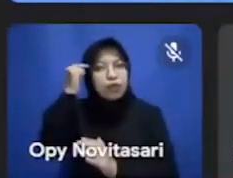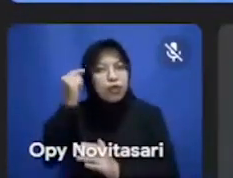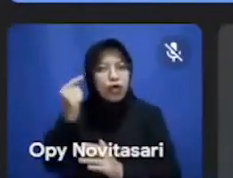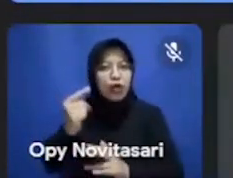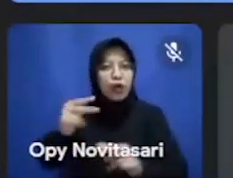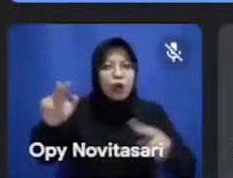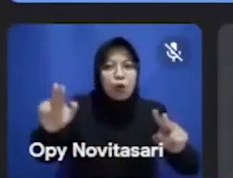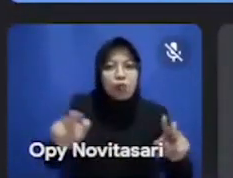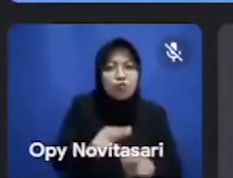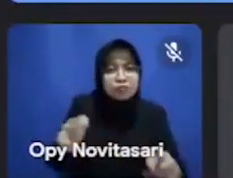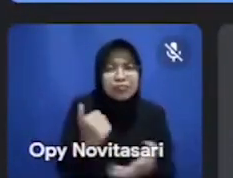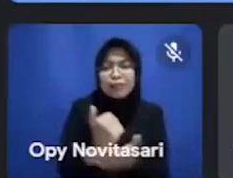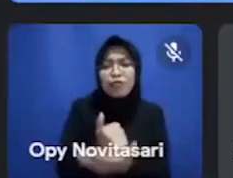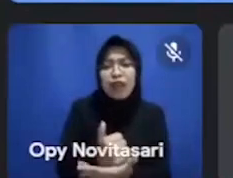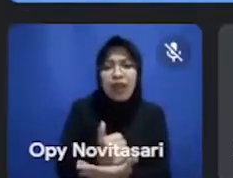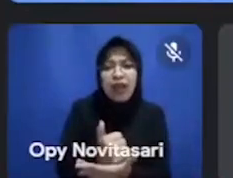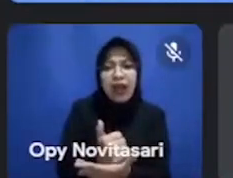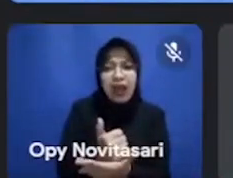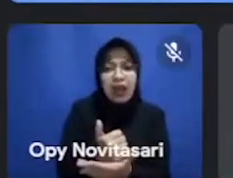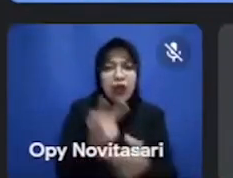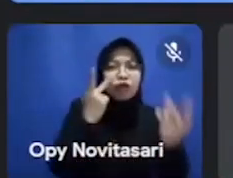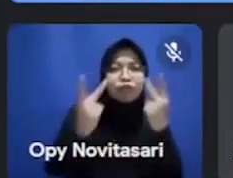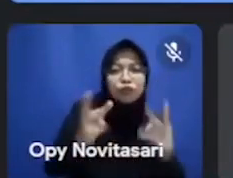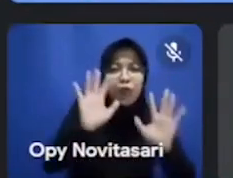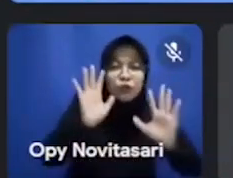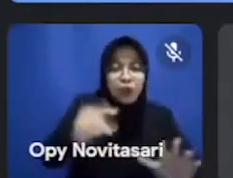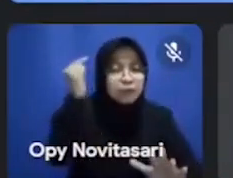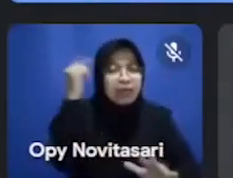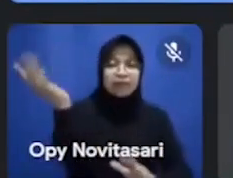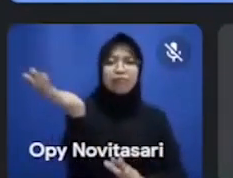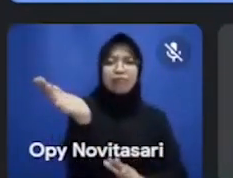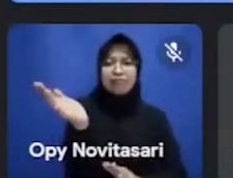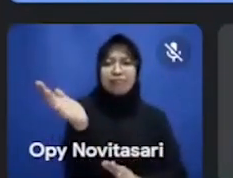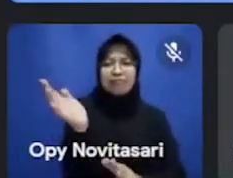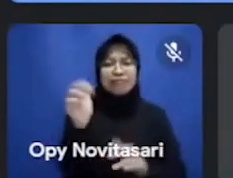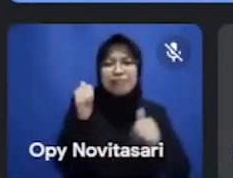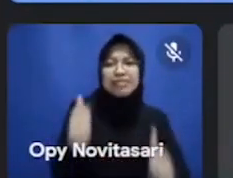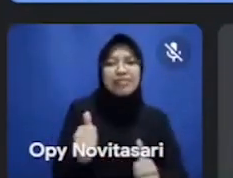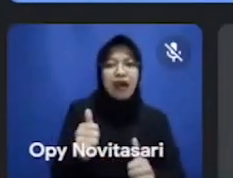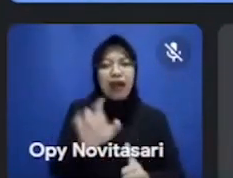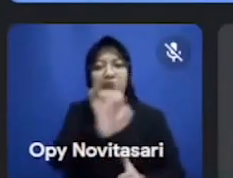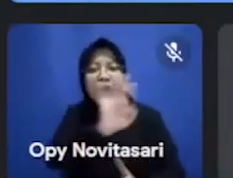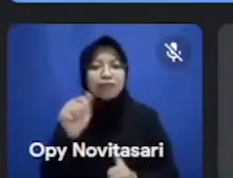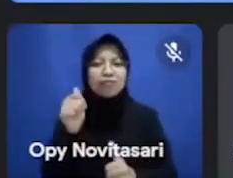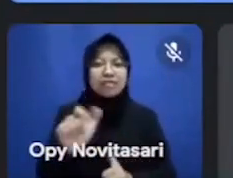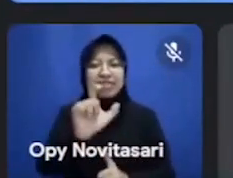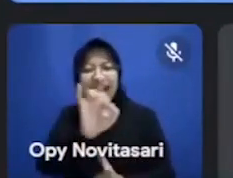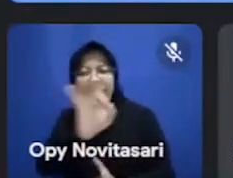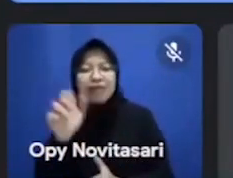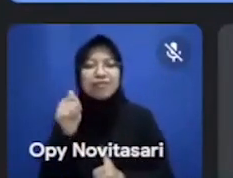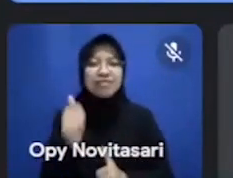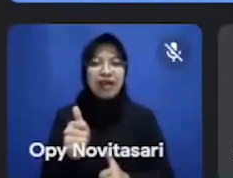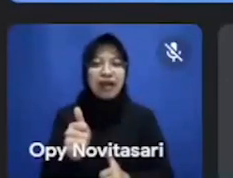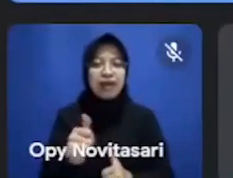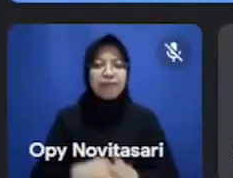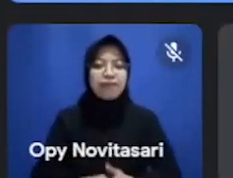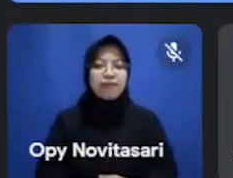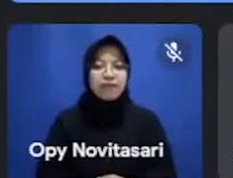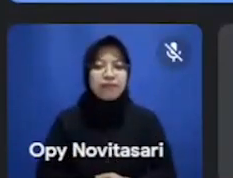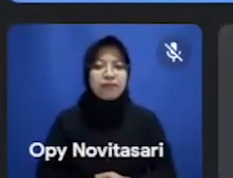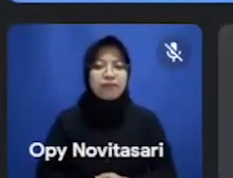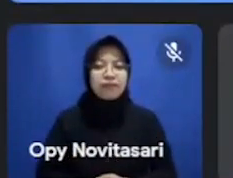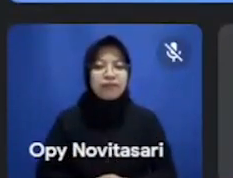itu bisa hanya melibatkan visual itu pun juga belum lama dan juga belum